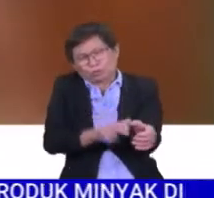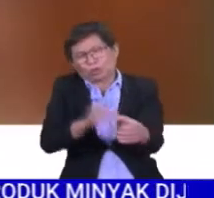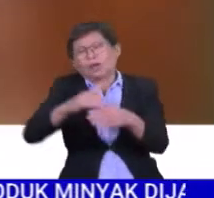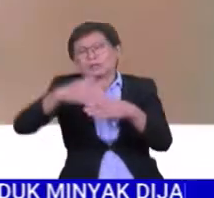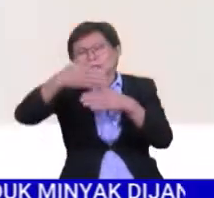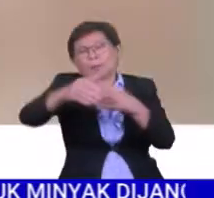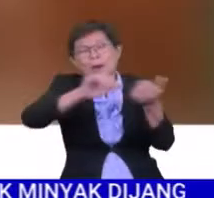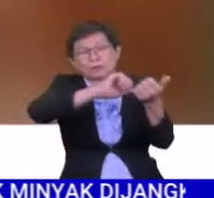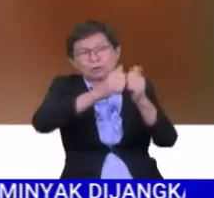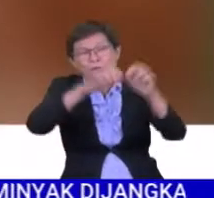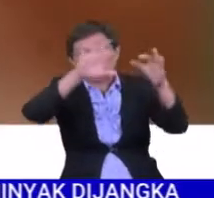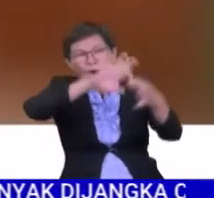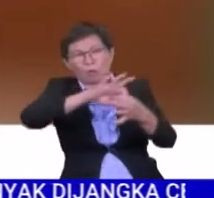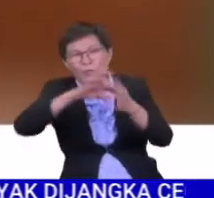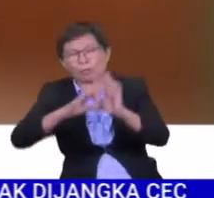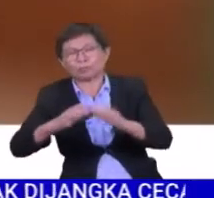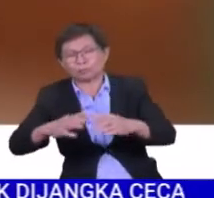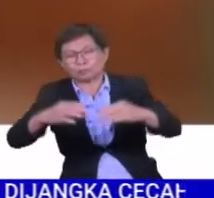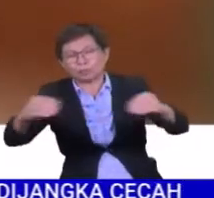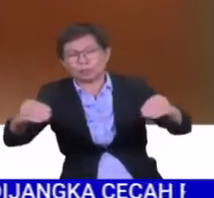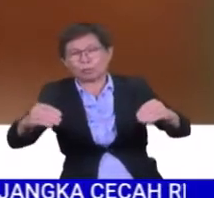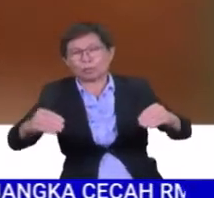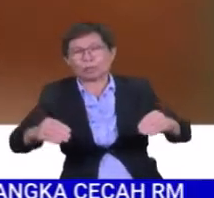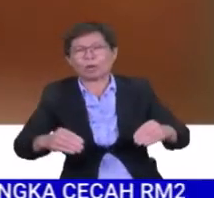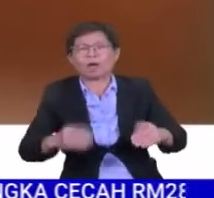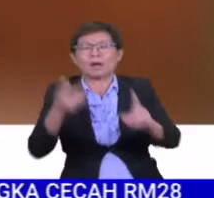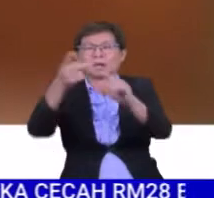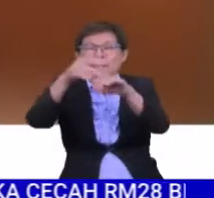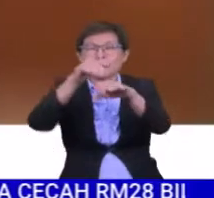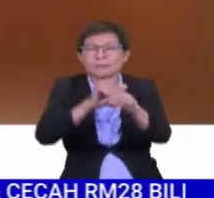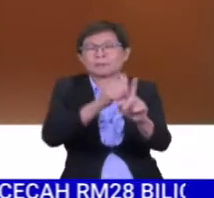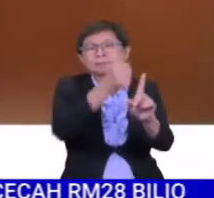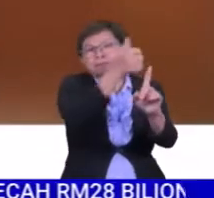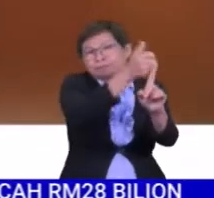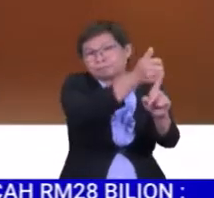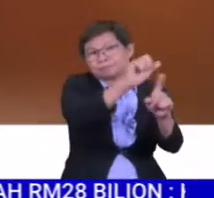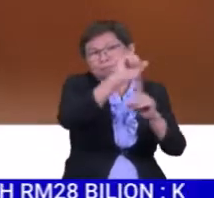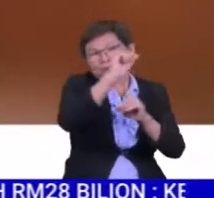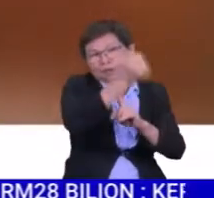Sukan Olimpik Tokyo 2020 kepada pihak persatuan.